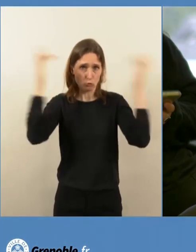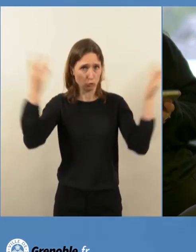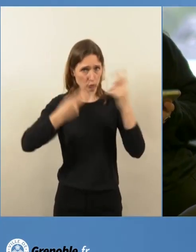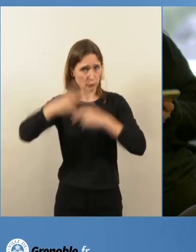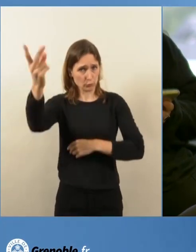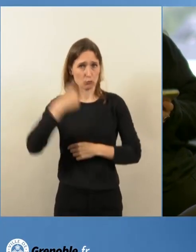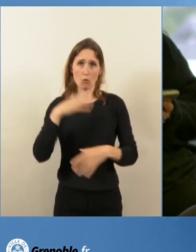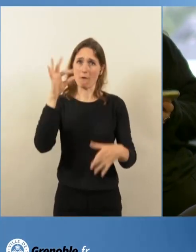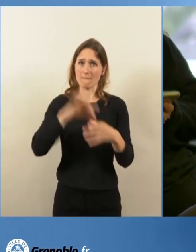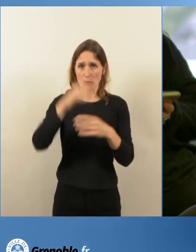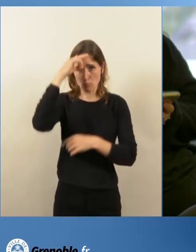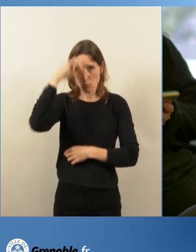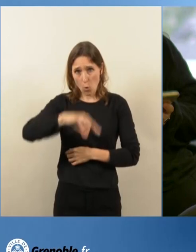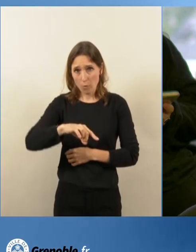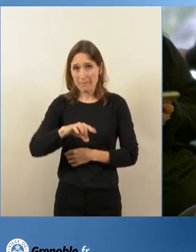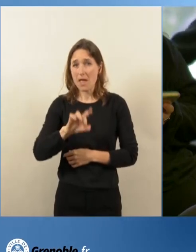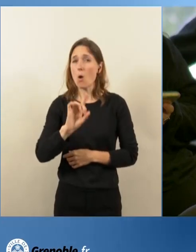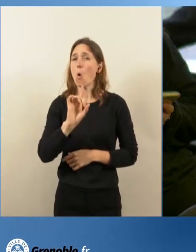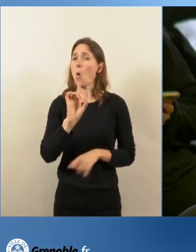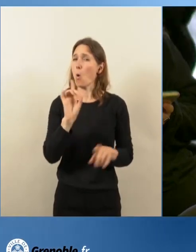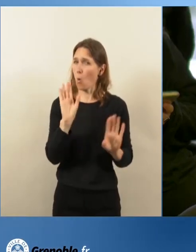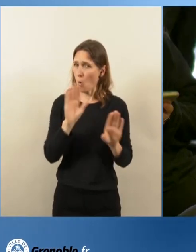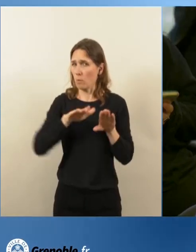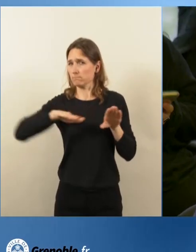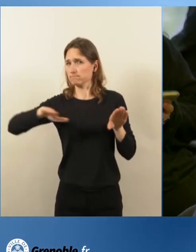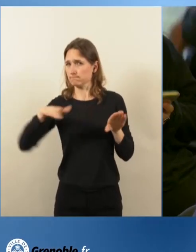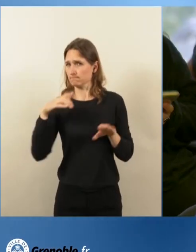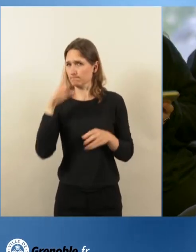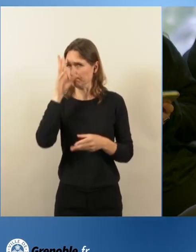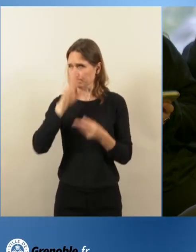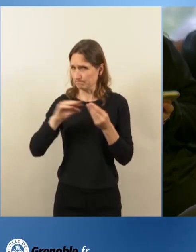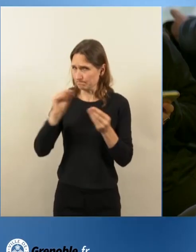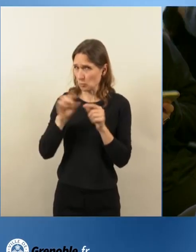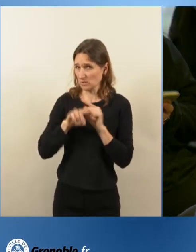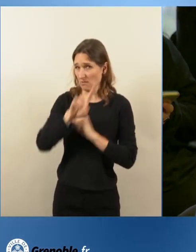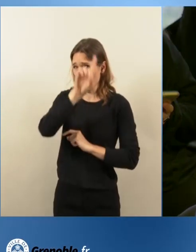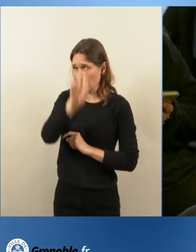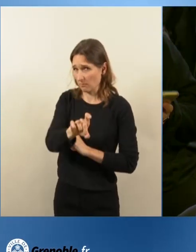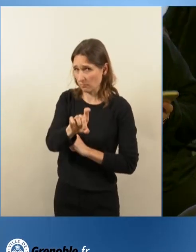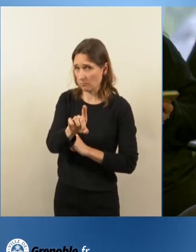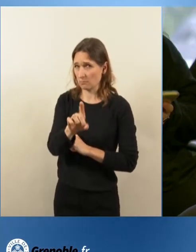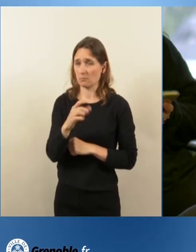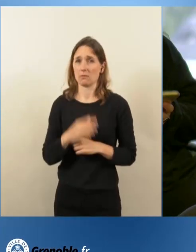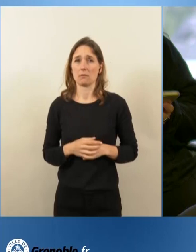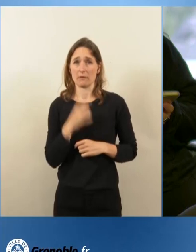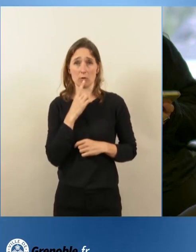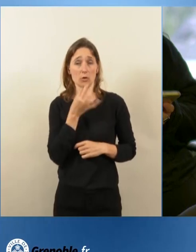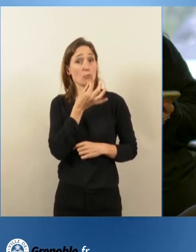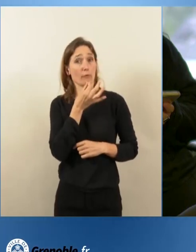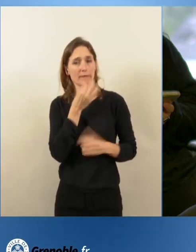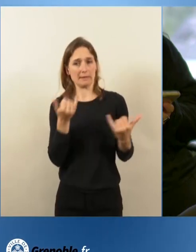on va voter pour mais on va aussi se poser des questions et d'une certaine manière vous posez des questions et participer ici en conseil